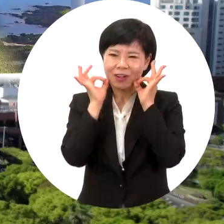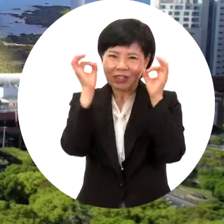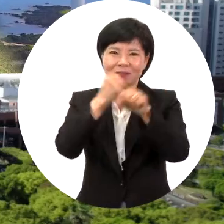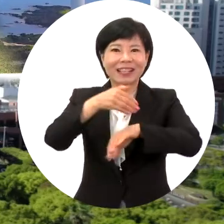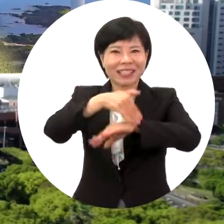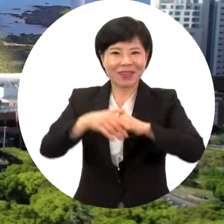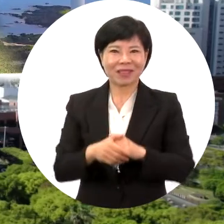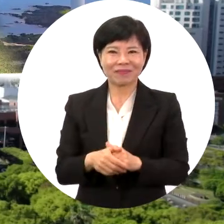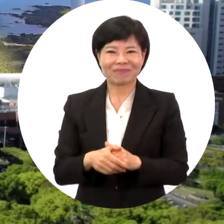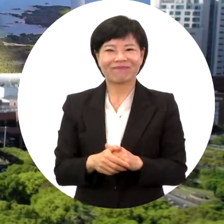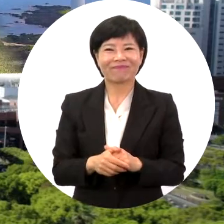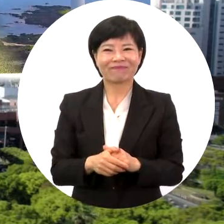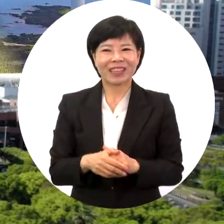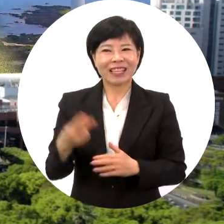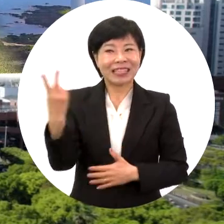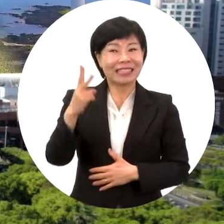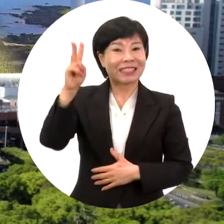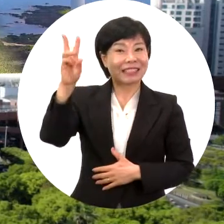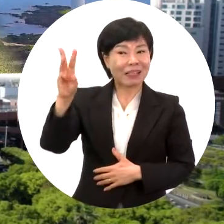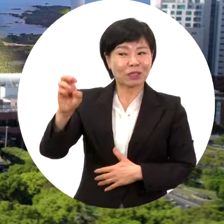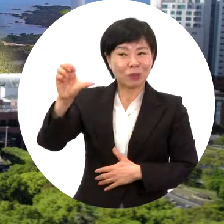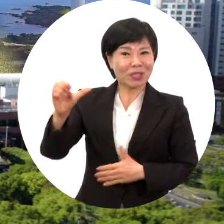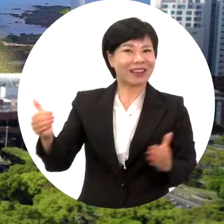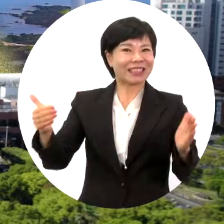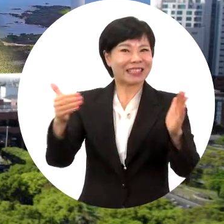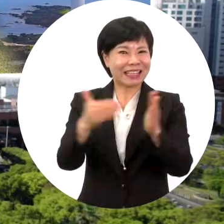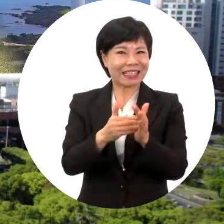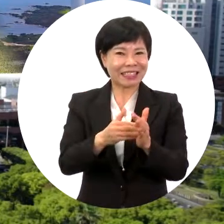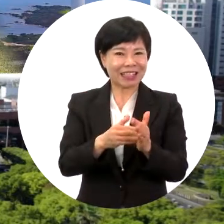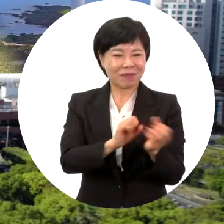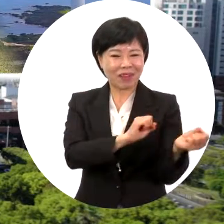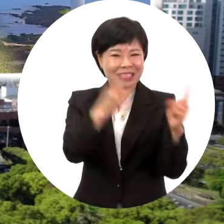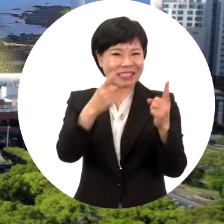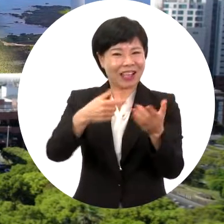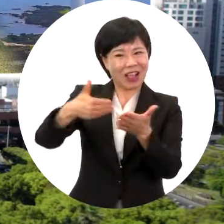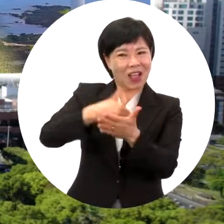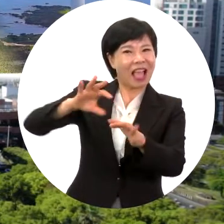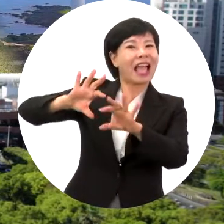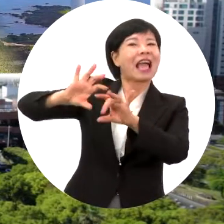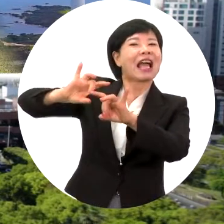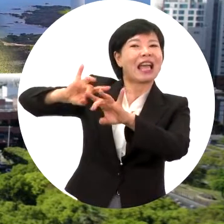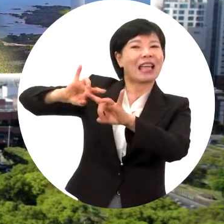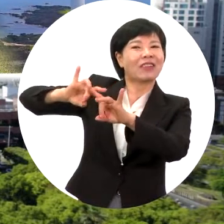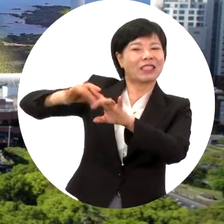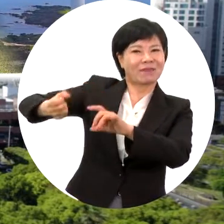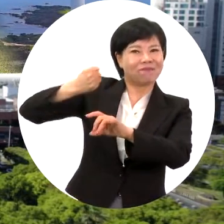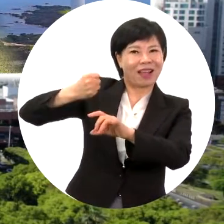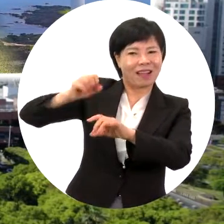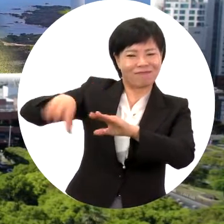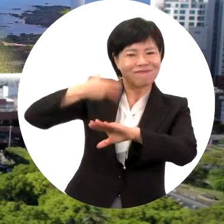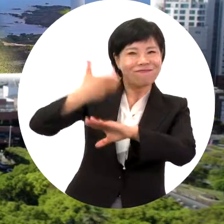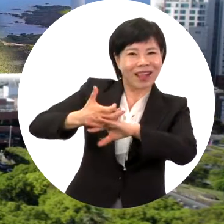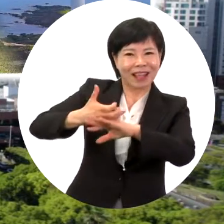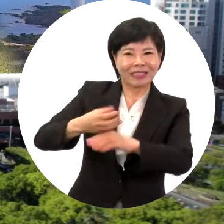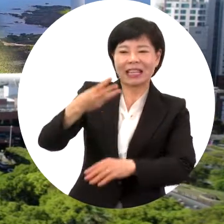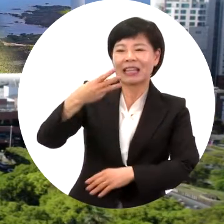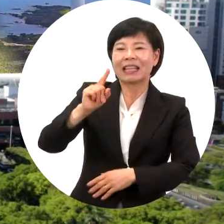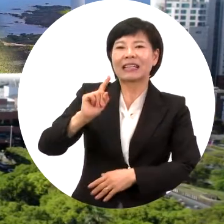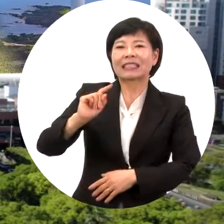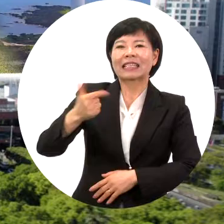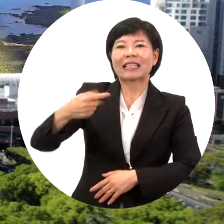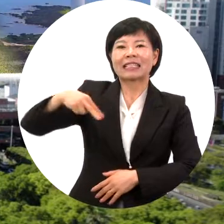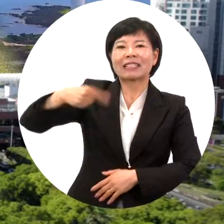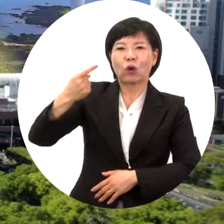계획입니다. 제주도가 2035년까지 재생에너지와 그린수소 기반 에너지 대전환으로 탄소 중립 사회를